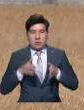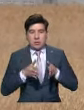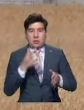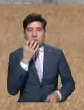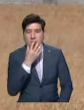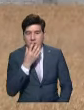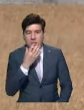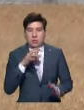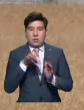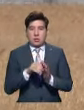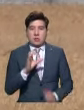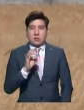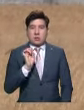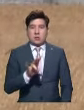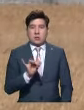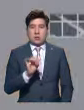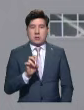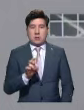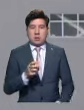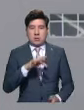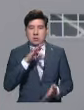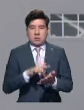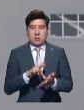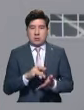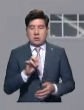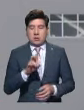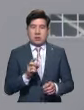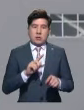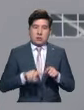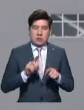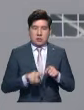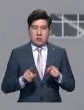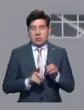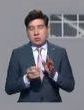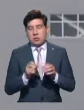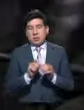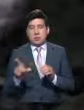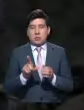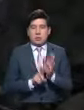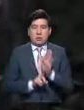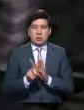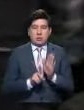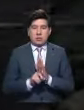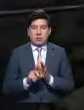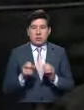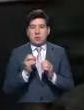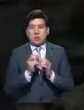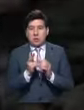мазалайды. Саран қаласының депутаты қаладағы орталық қазандықты тезірек қосуды сұрай келген. Шаһарда 12